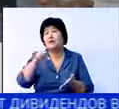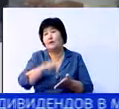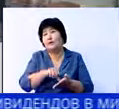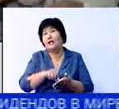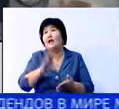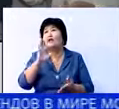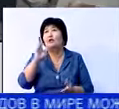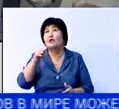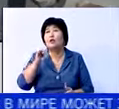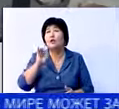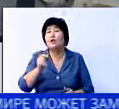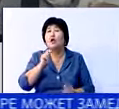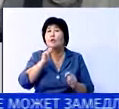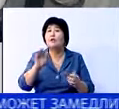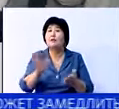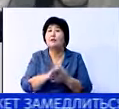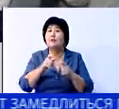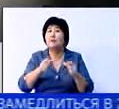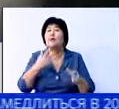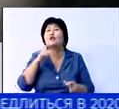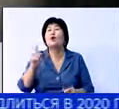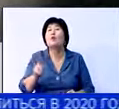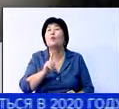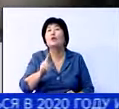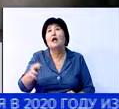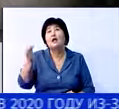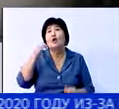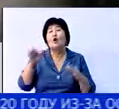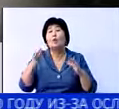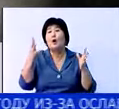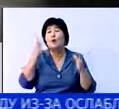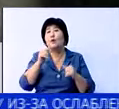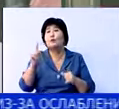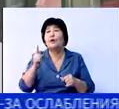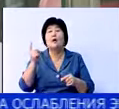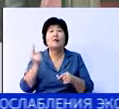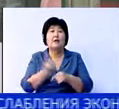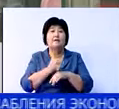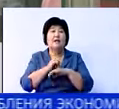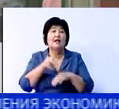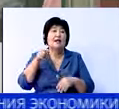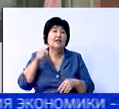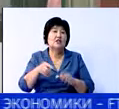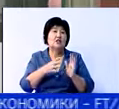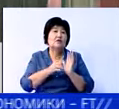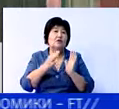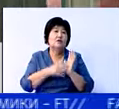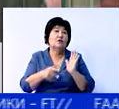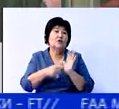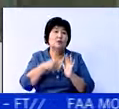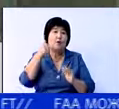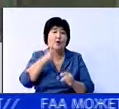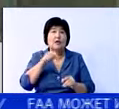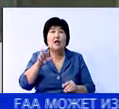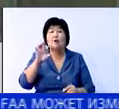участие в викторине. Приз – бесплатный билет в музей. Напомним, акция «Ночь в музее» впервые была проведена в 1997 году